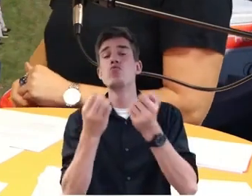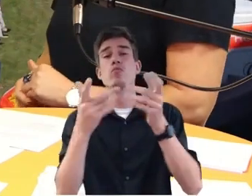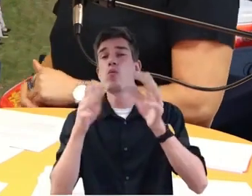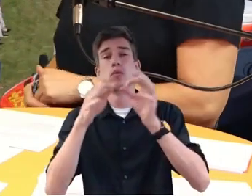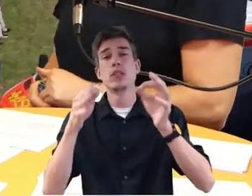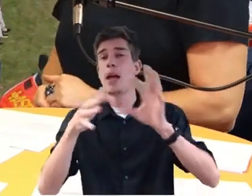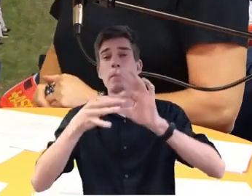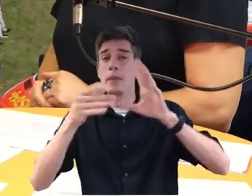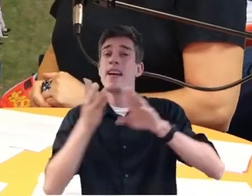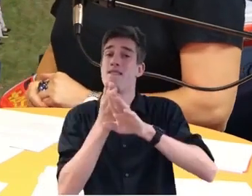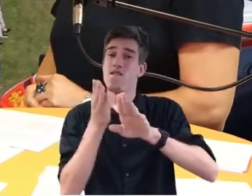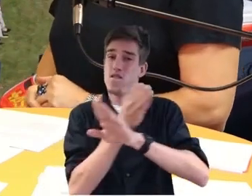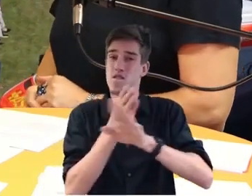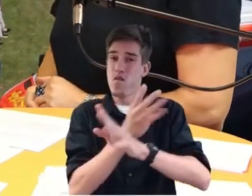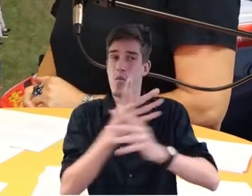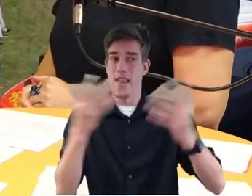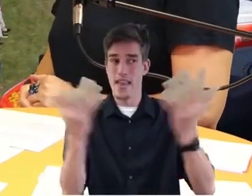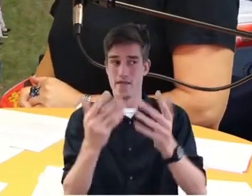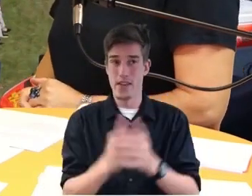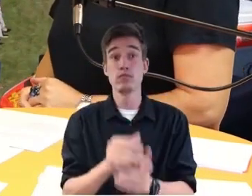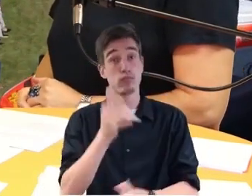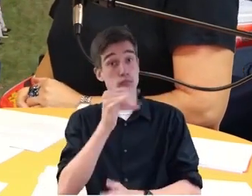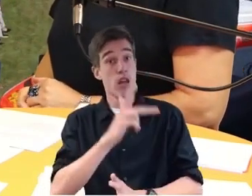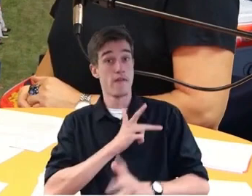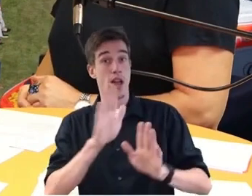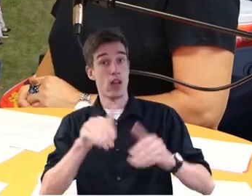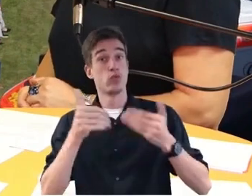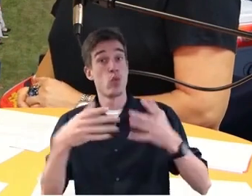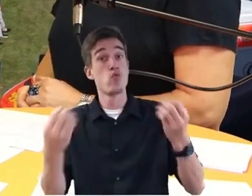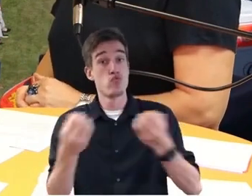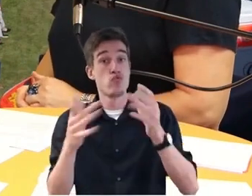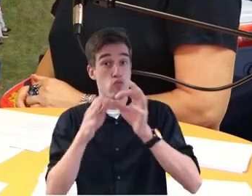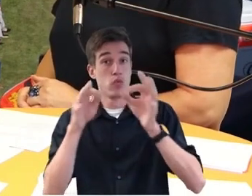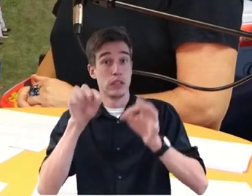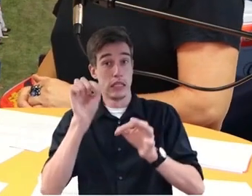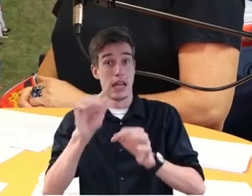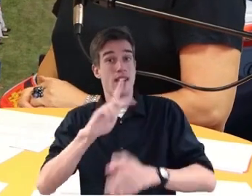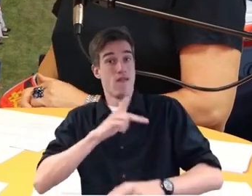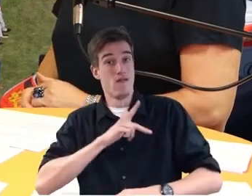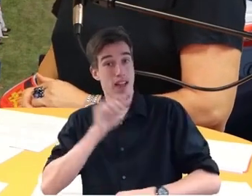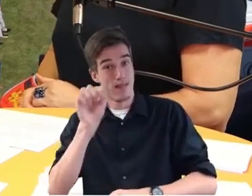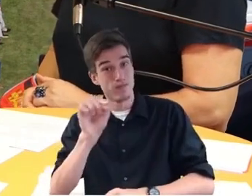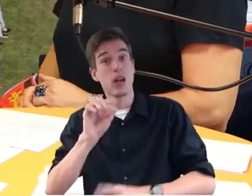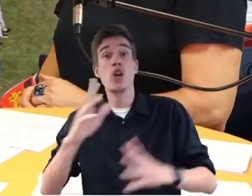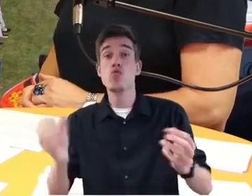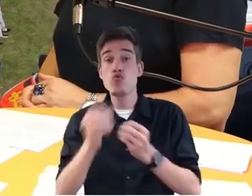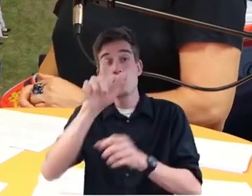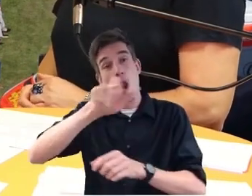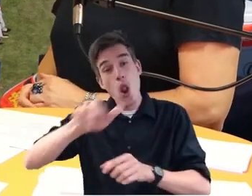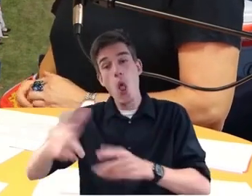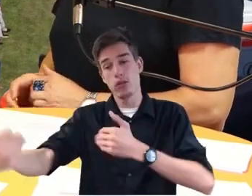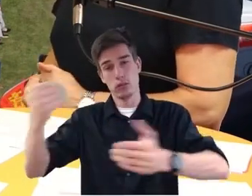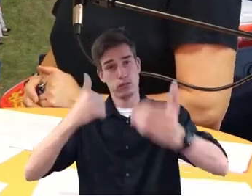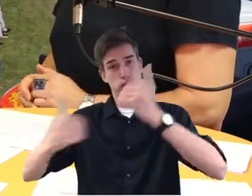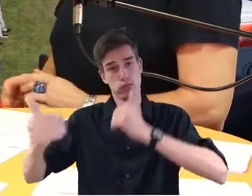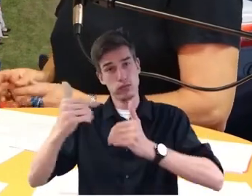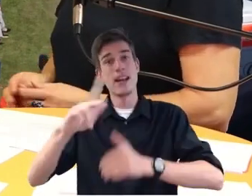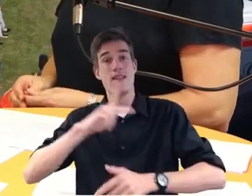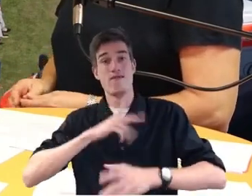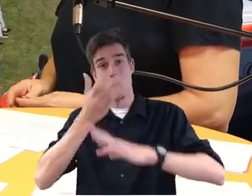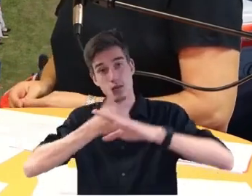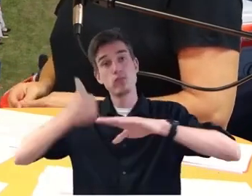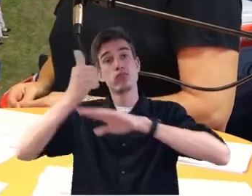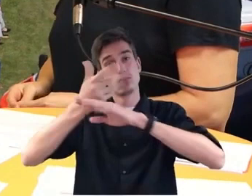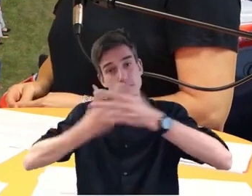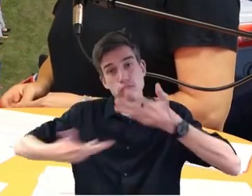was davor passiert genauso zwei übungstage an das sind die tage in denen wirklich die die übenden in ihren realen krisenstabs räumen sitzen